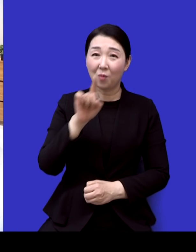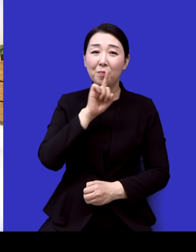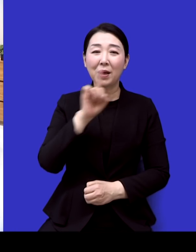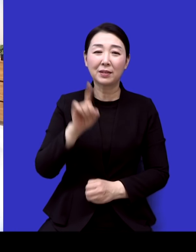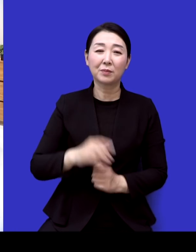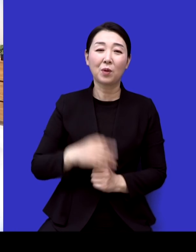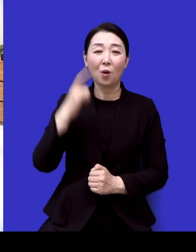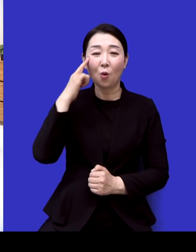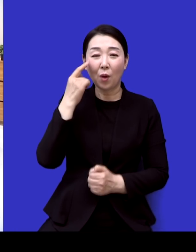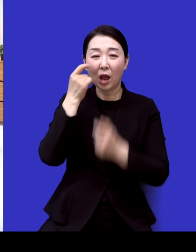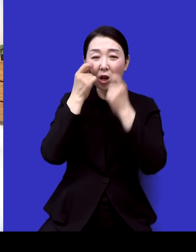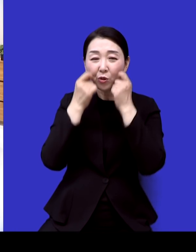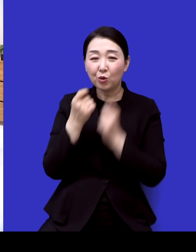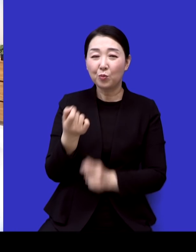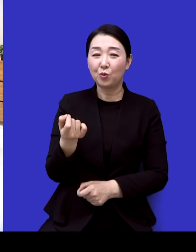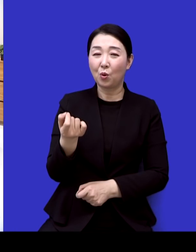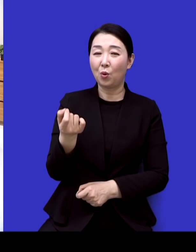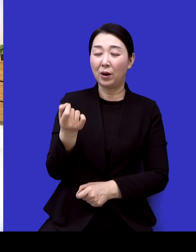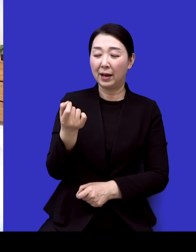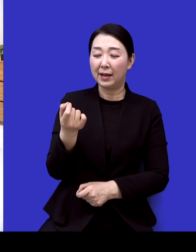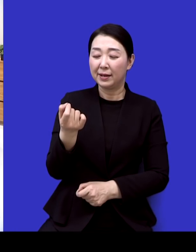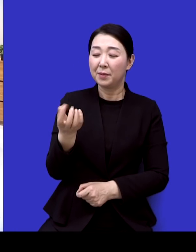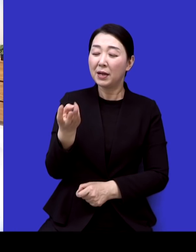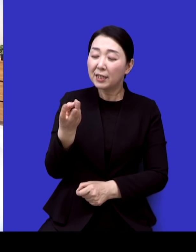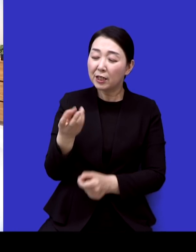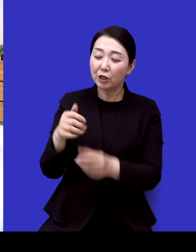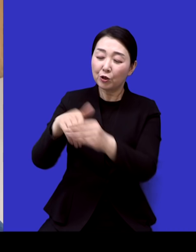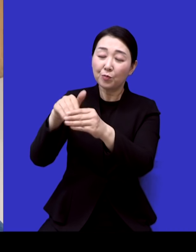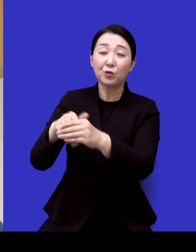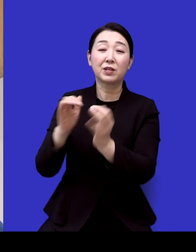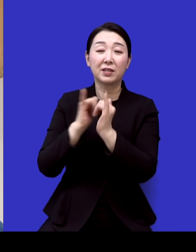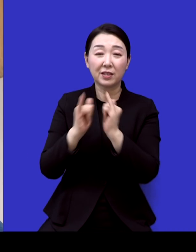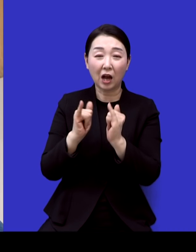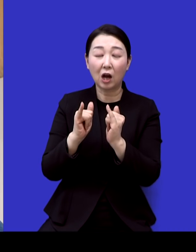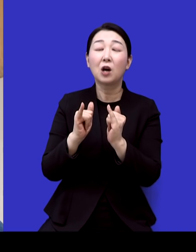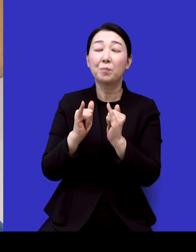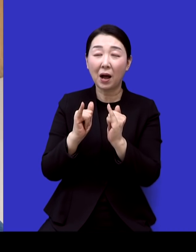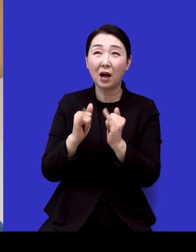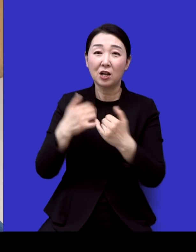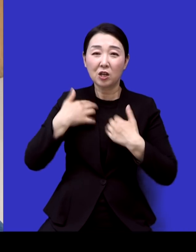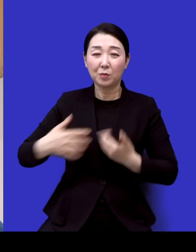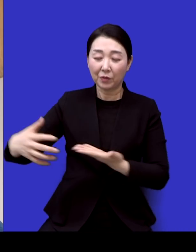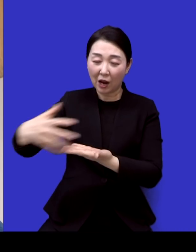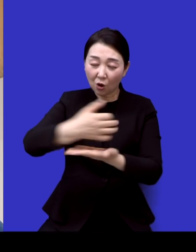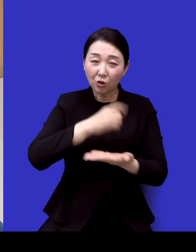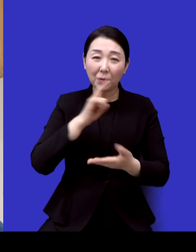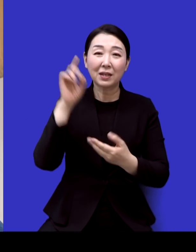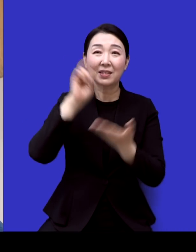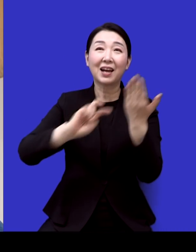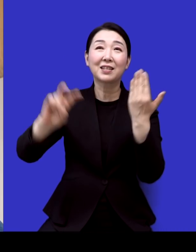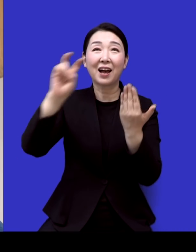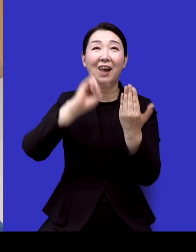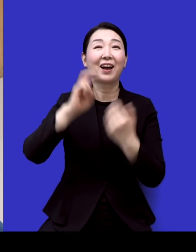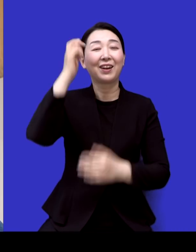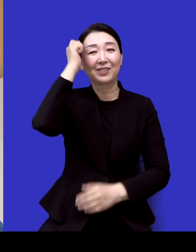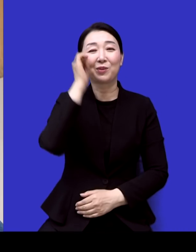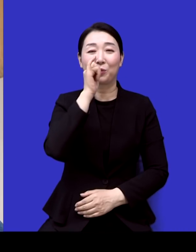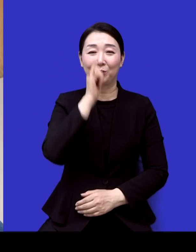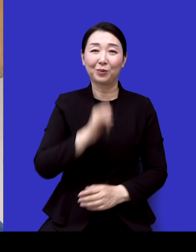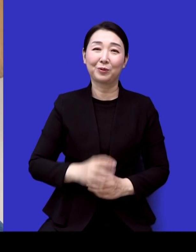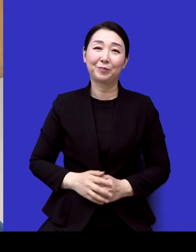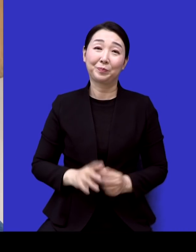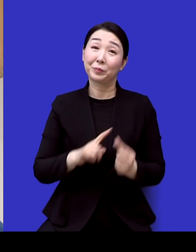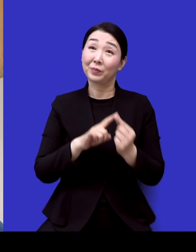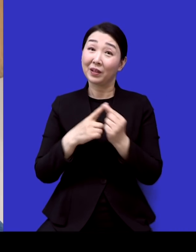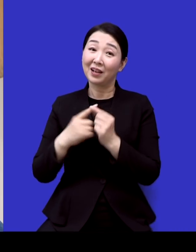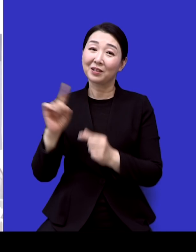자는 기쁨으로 거두리로다 이렇게 선포하시고 네. 동그랗게 앉아서 찬양을 했던 게 기억나요. 가사가